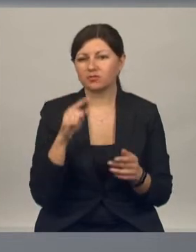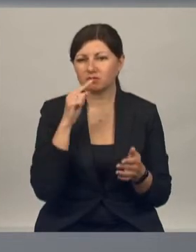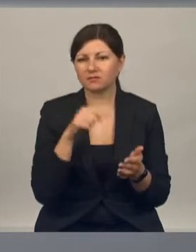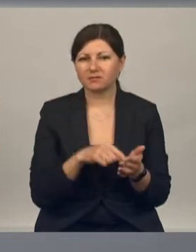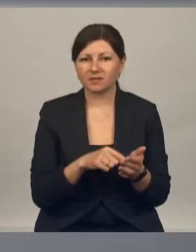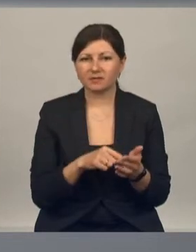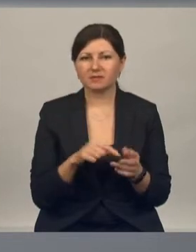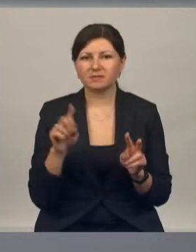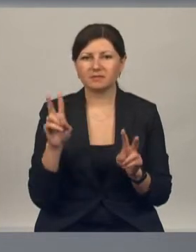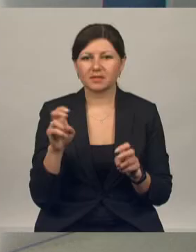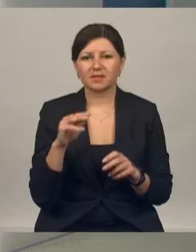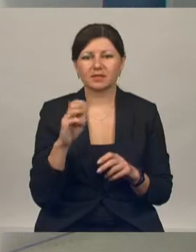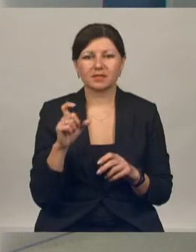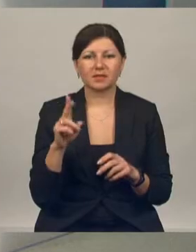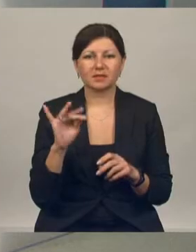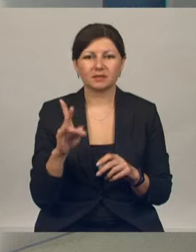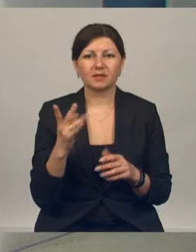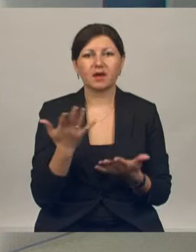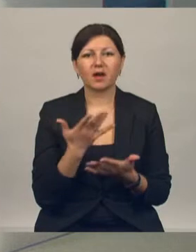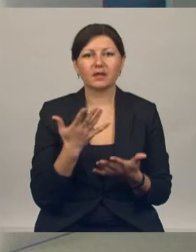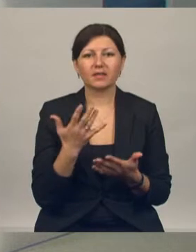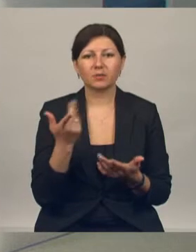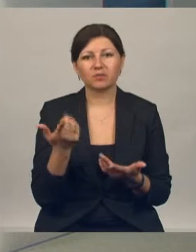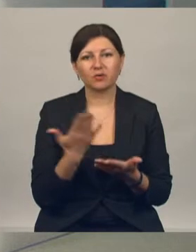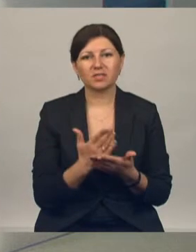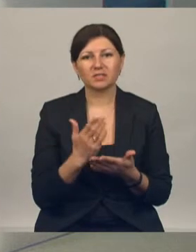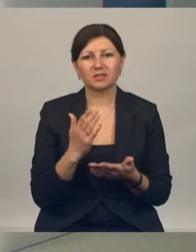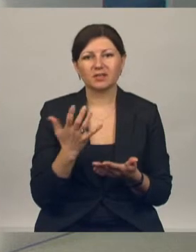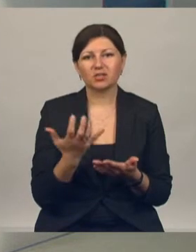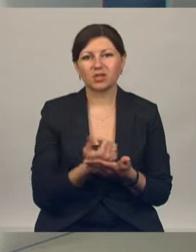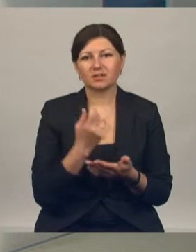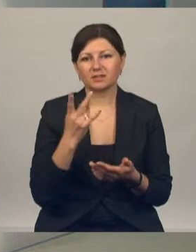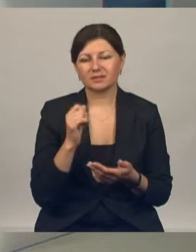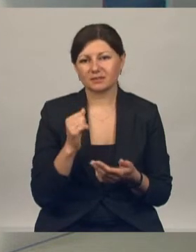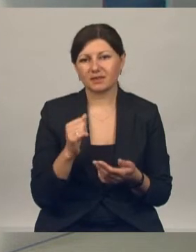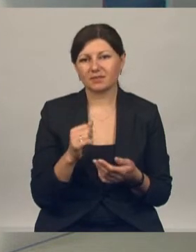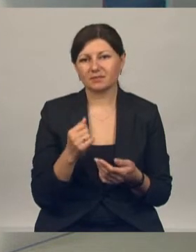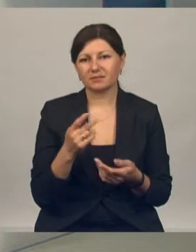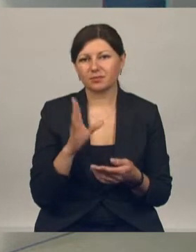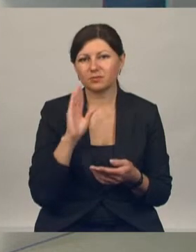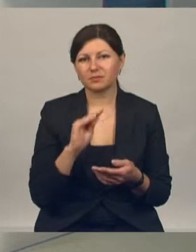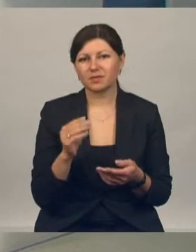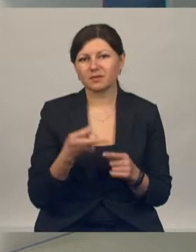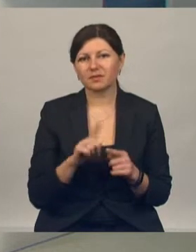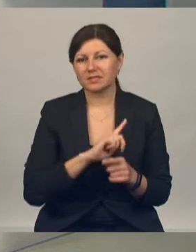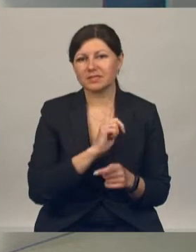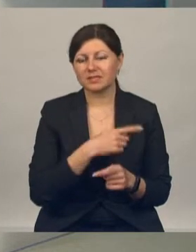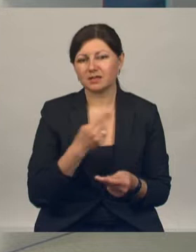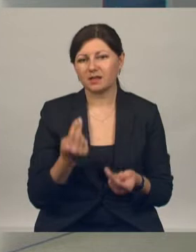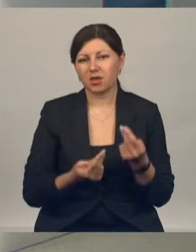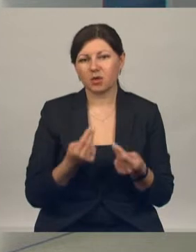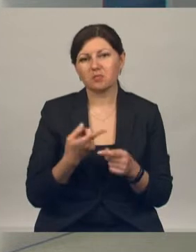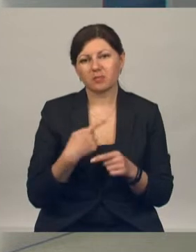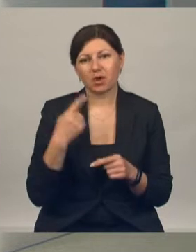по дисциплине Tekken. Какие у него шансы на победу? Все шансы у него есть. Он довольно-таки сильный игрок, поэтому